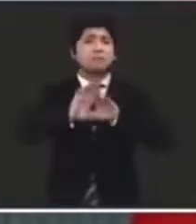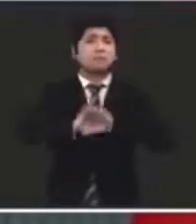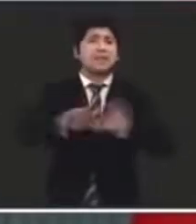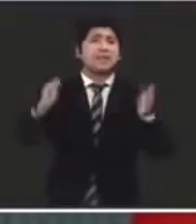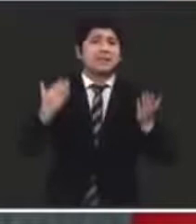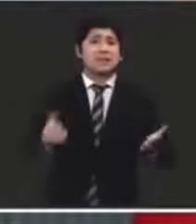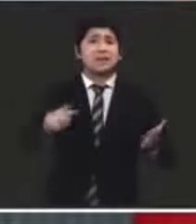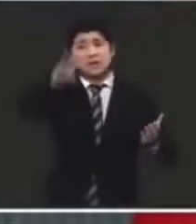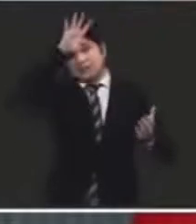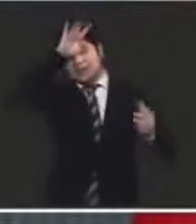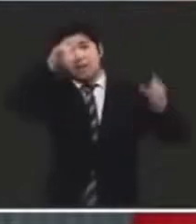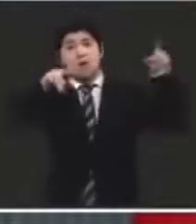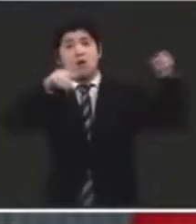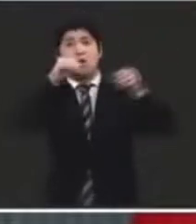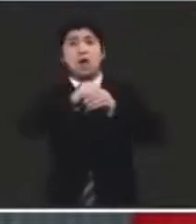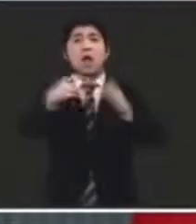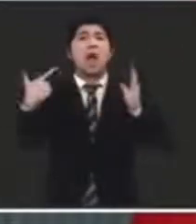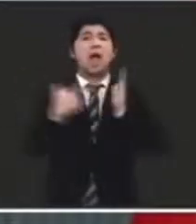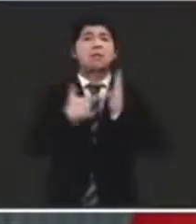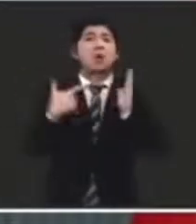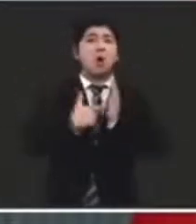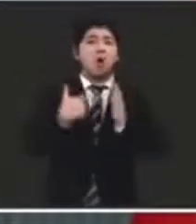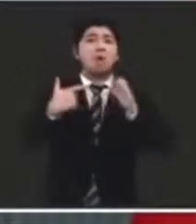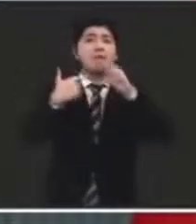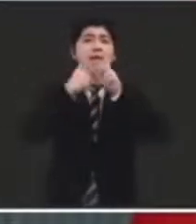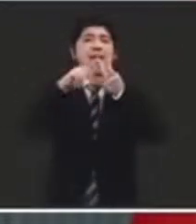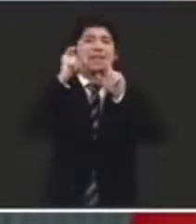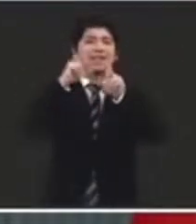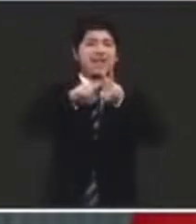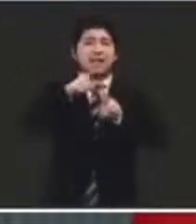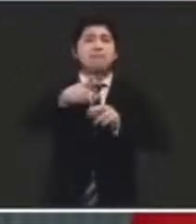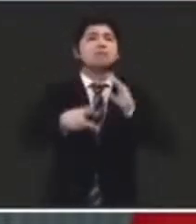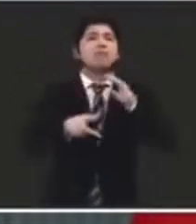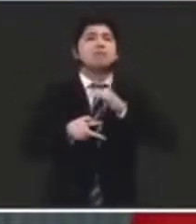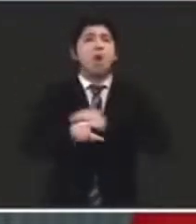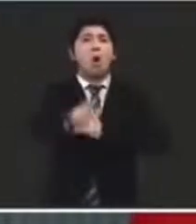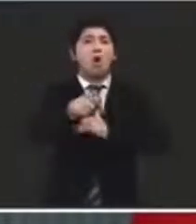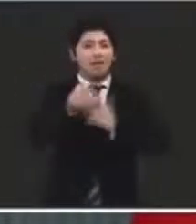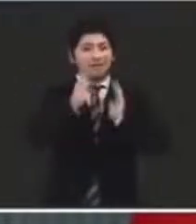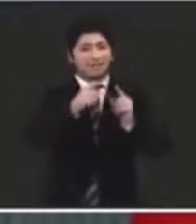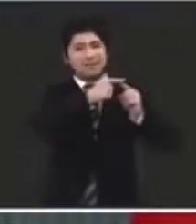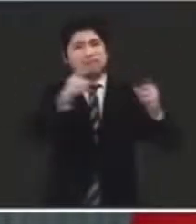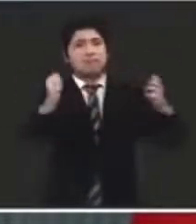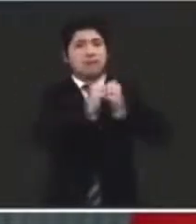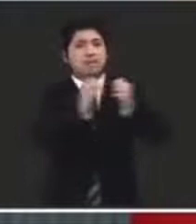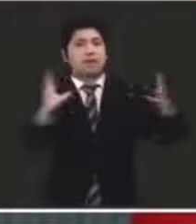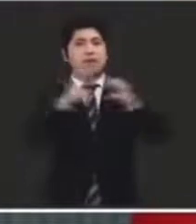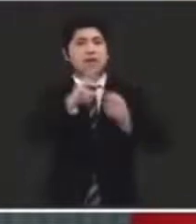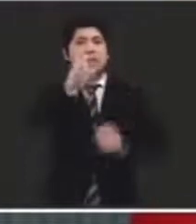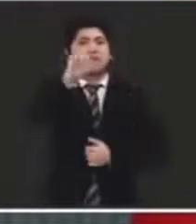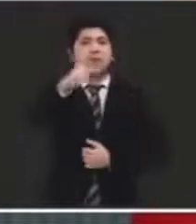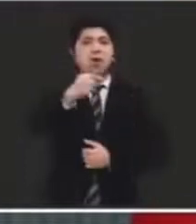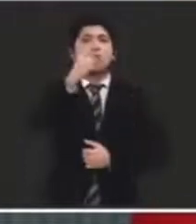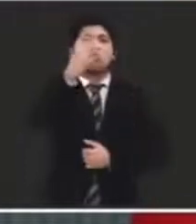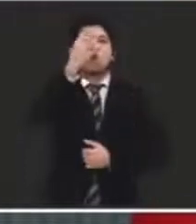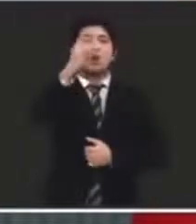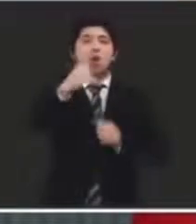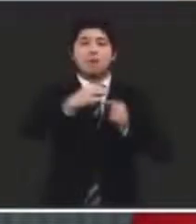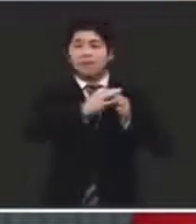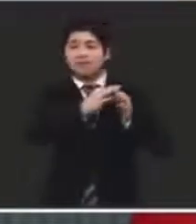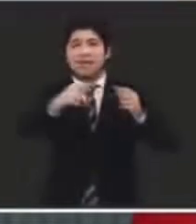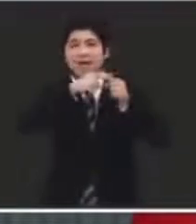İstanbul'da Kadıköy Pendik metro hattının devamı niteliğindeki 7,4